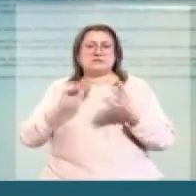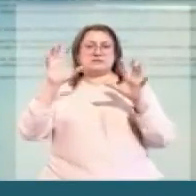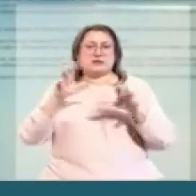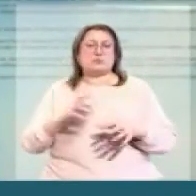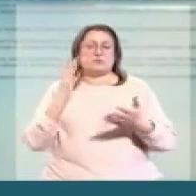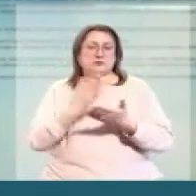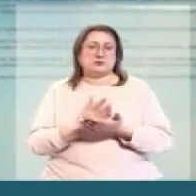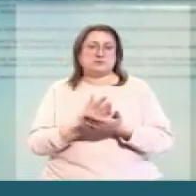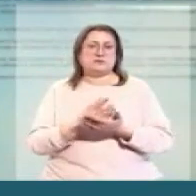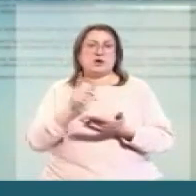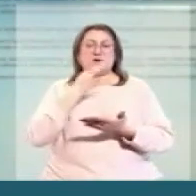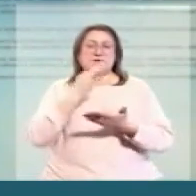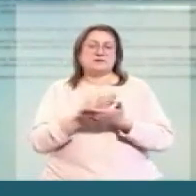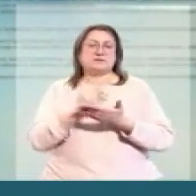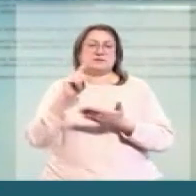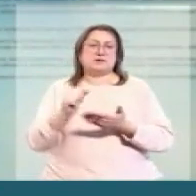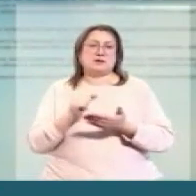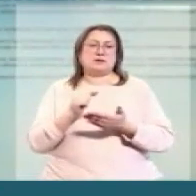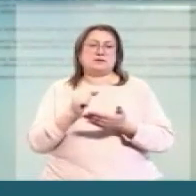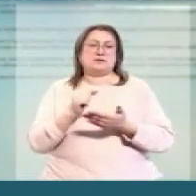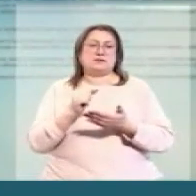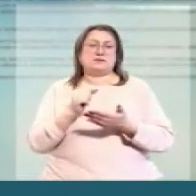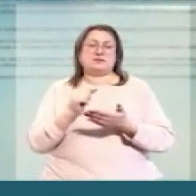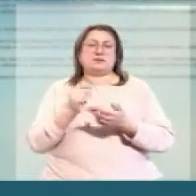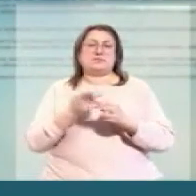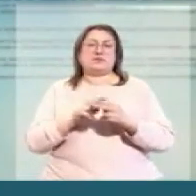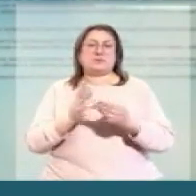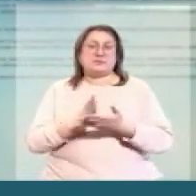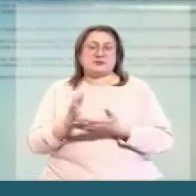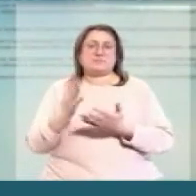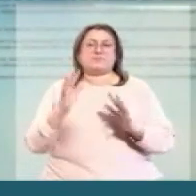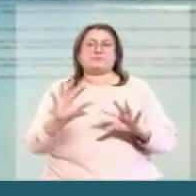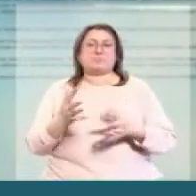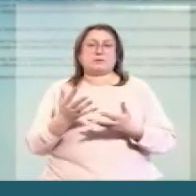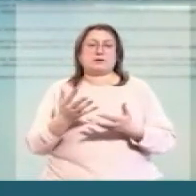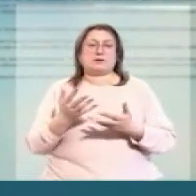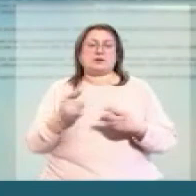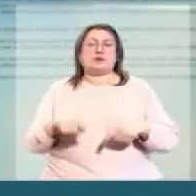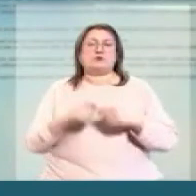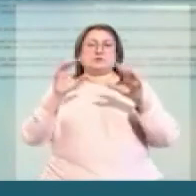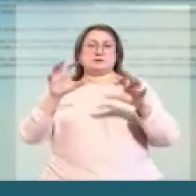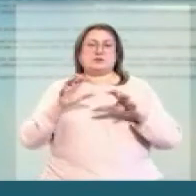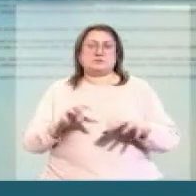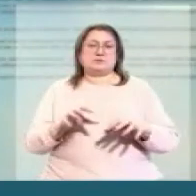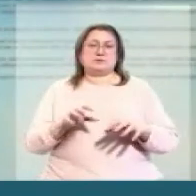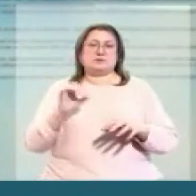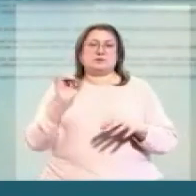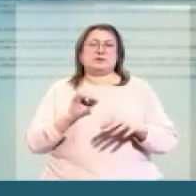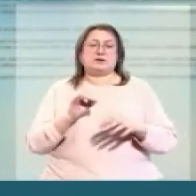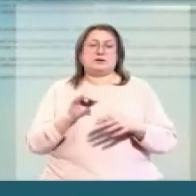которые предусматривают ответственность за в данном направлении в случае нарушения законодательства.